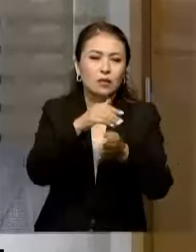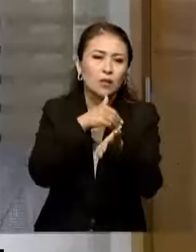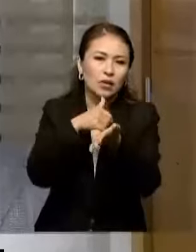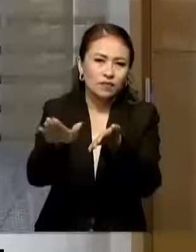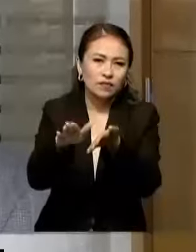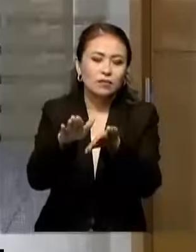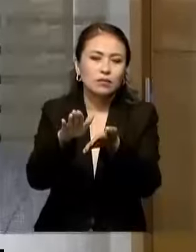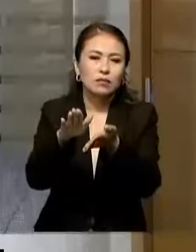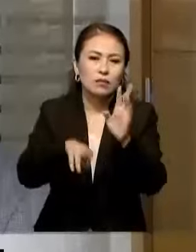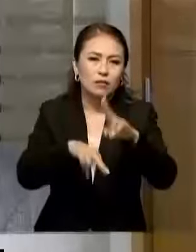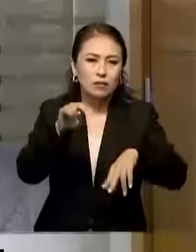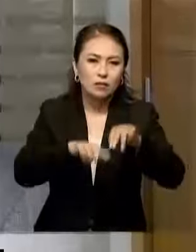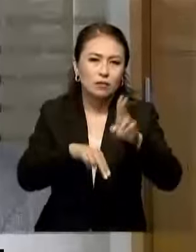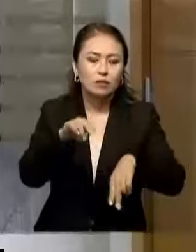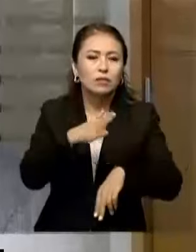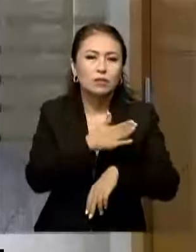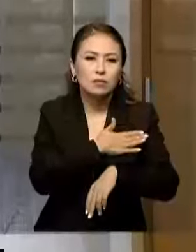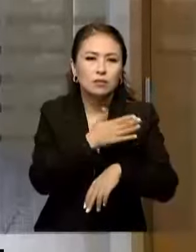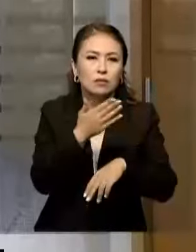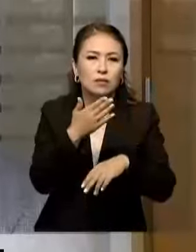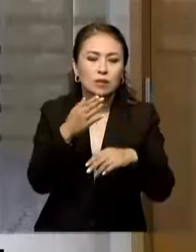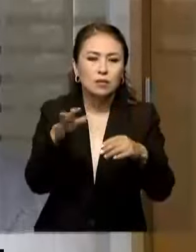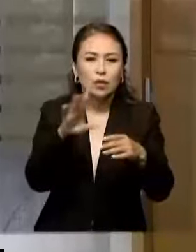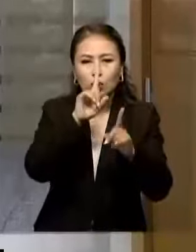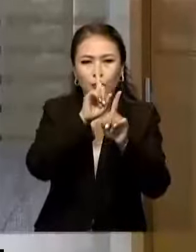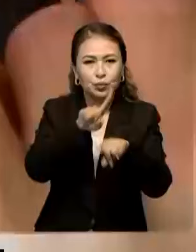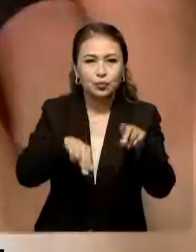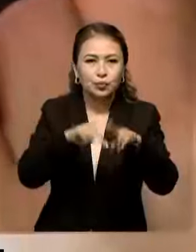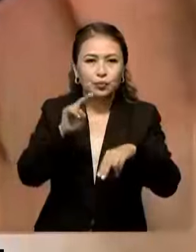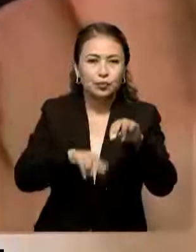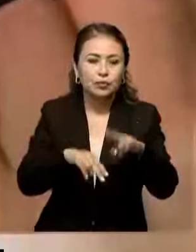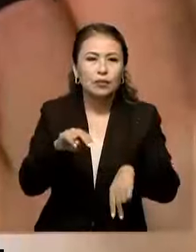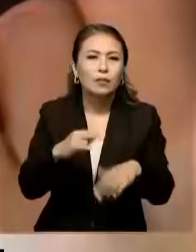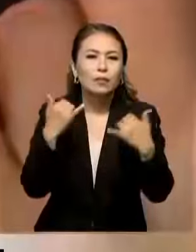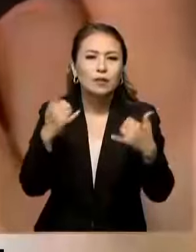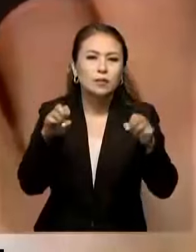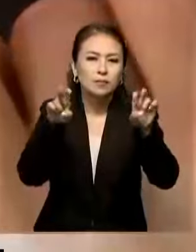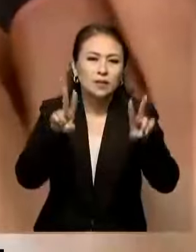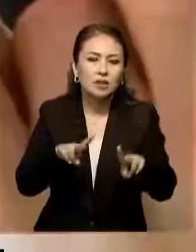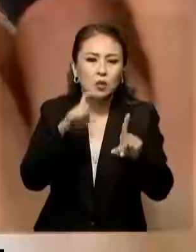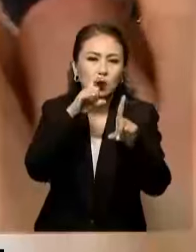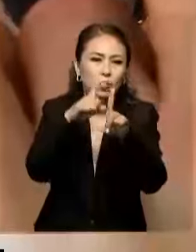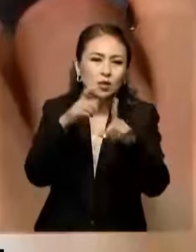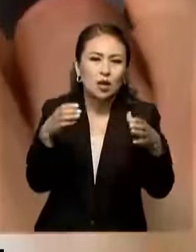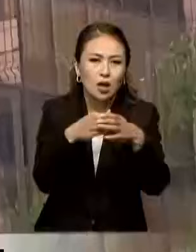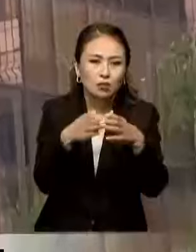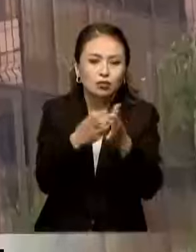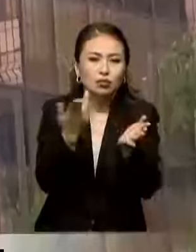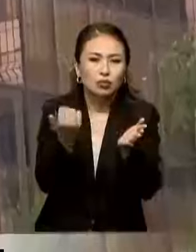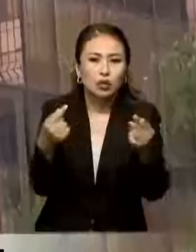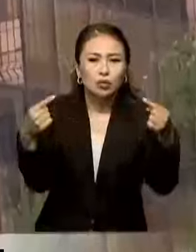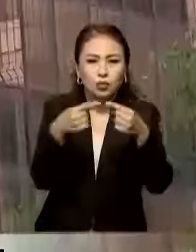отыр. Және біз осы кеңселерді салмаймыз деп отыр. Маманның сөзін компания өкілі де растап